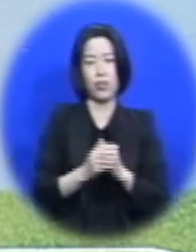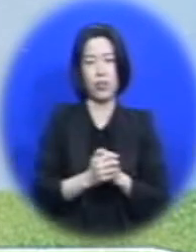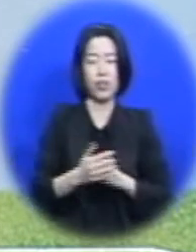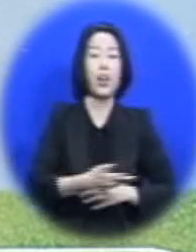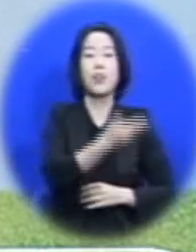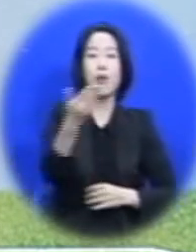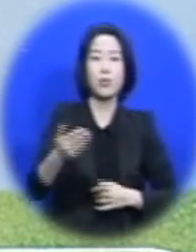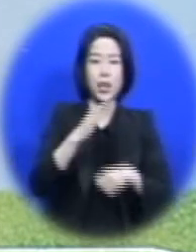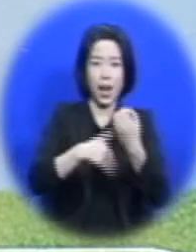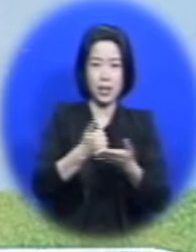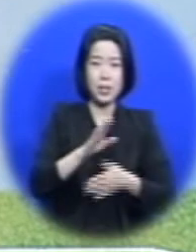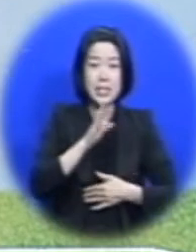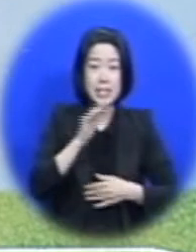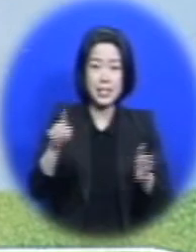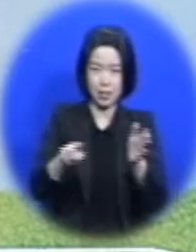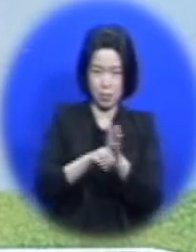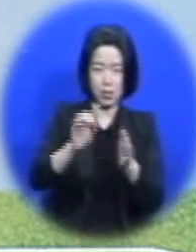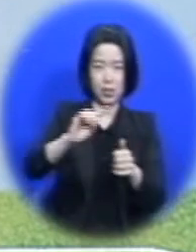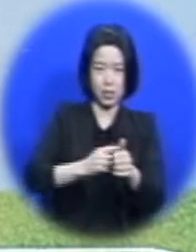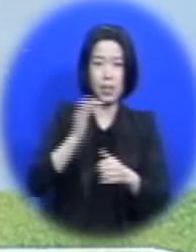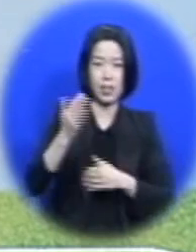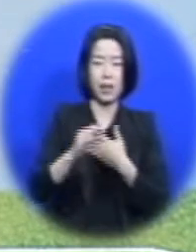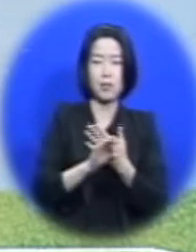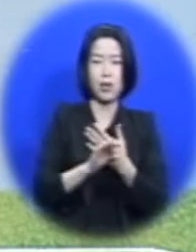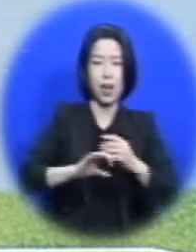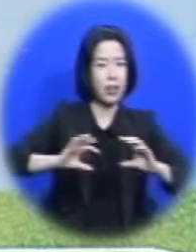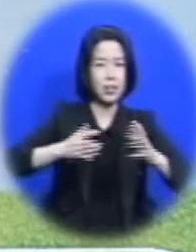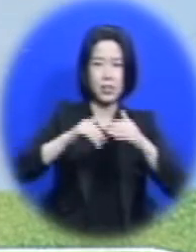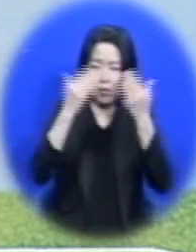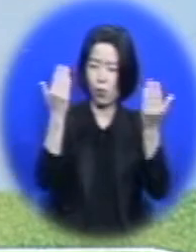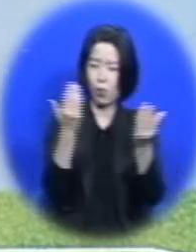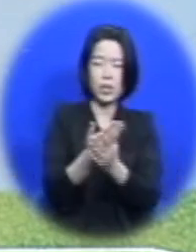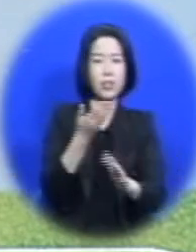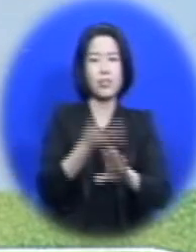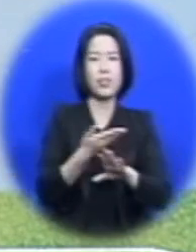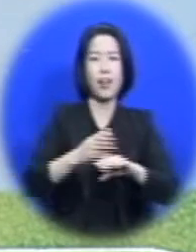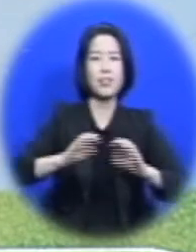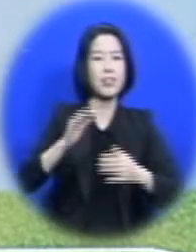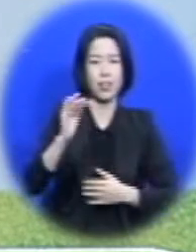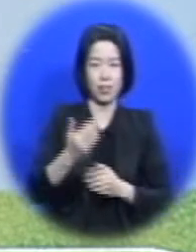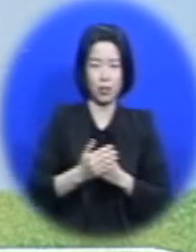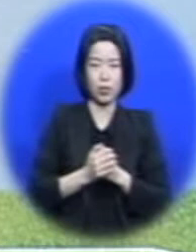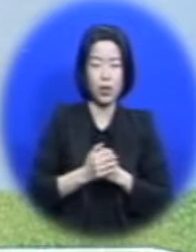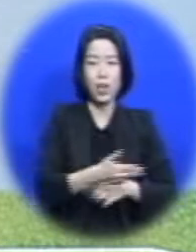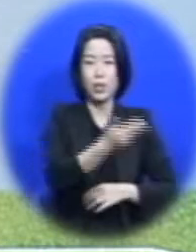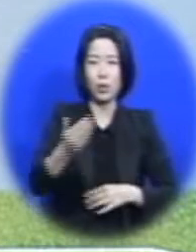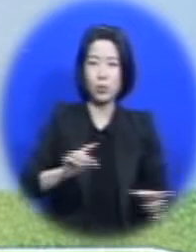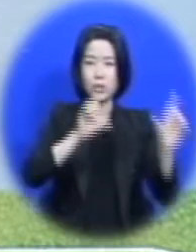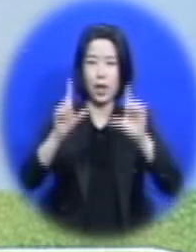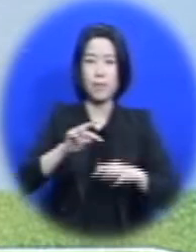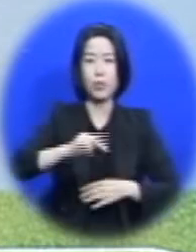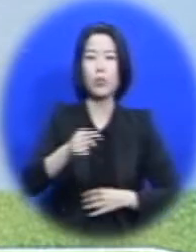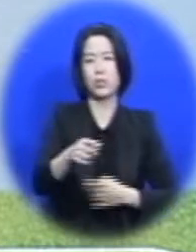여러분이 하나님의 진짜 믿어 지면 그러면 세상이 완전히 다른 세상이 되어 버리고 여러분의 삶도 그렇게